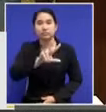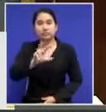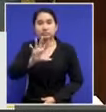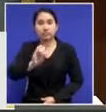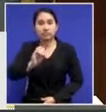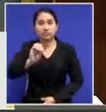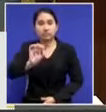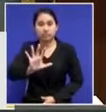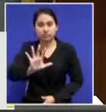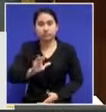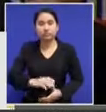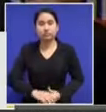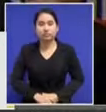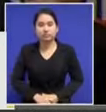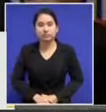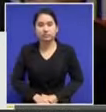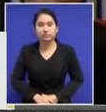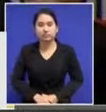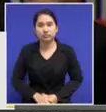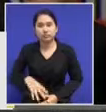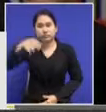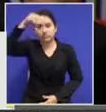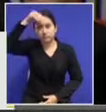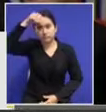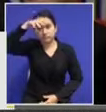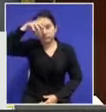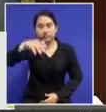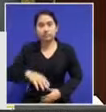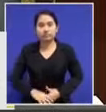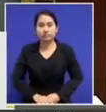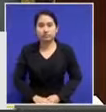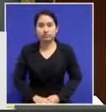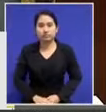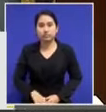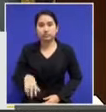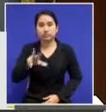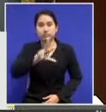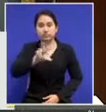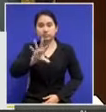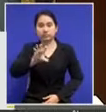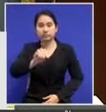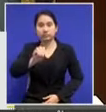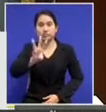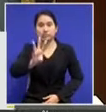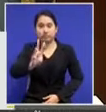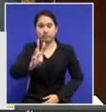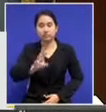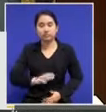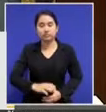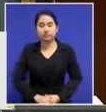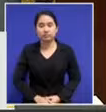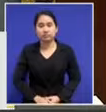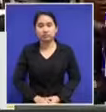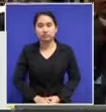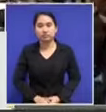างสาวพันนิกาวานิช ธนาธรจึงรุ่งเรืองกิจค่ะ 356นายพลเดชปิ่นประที